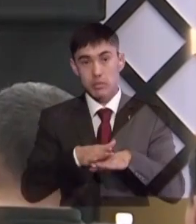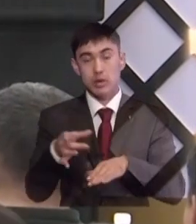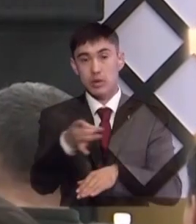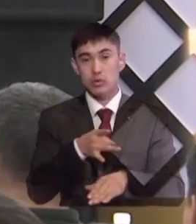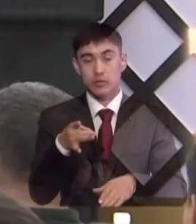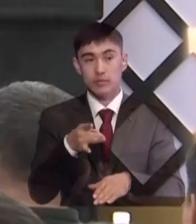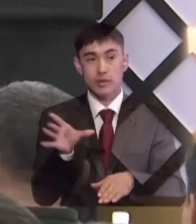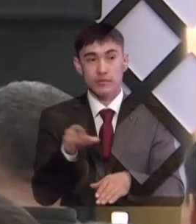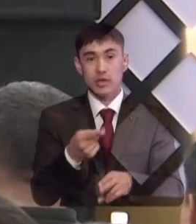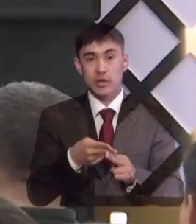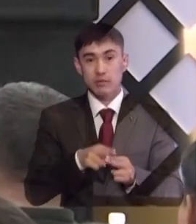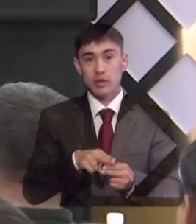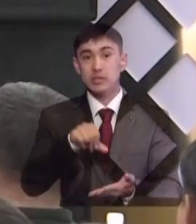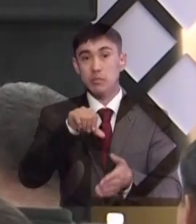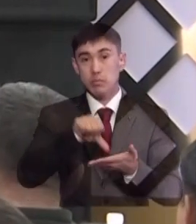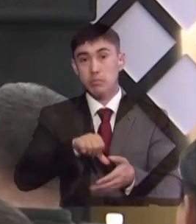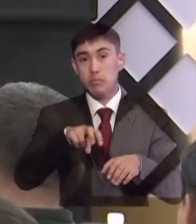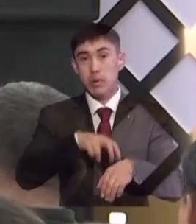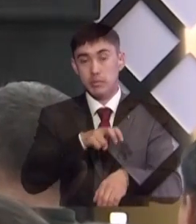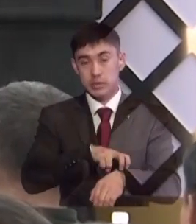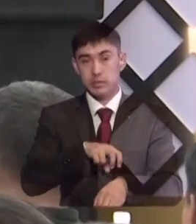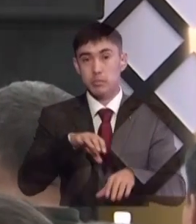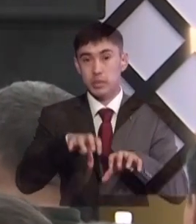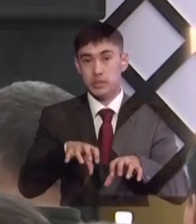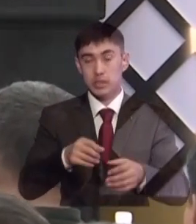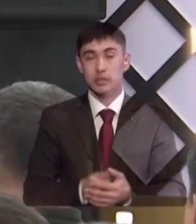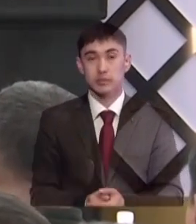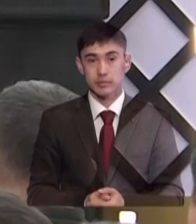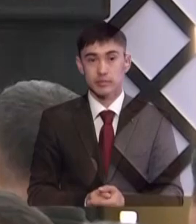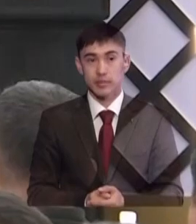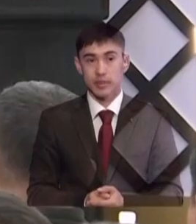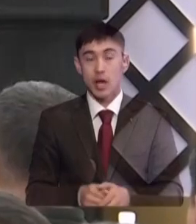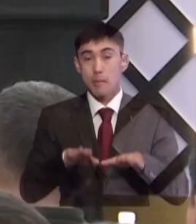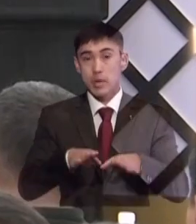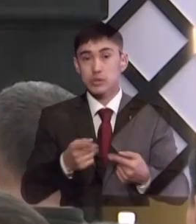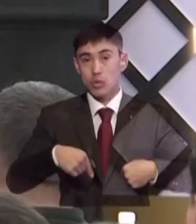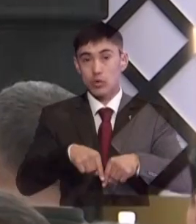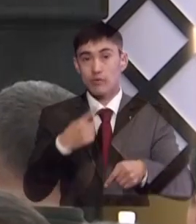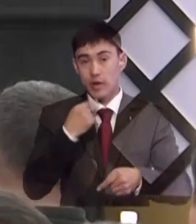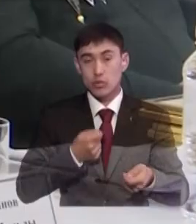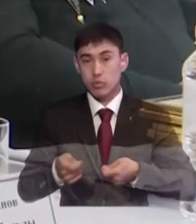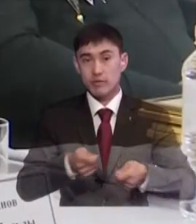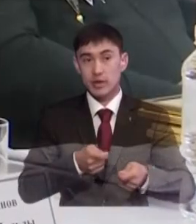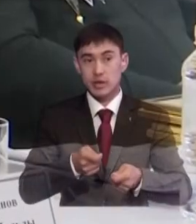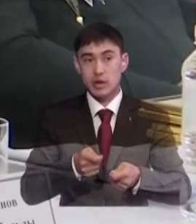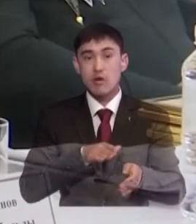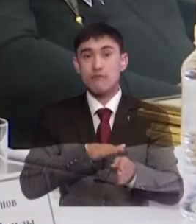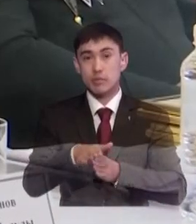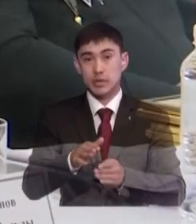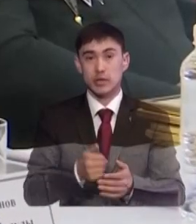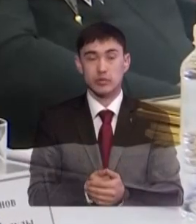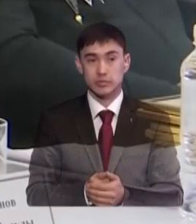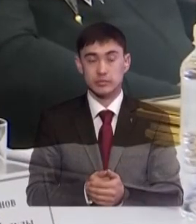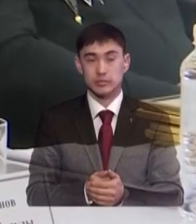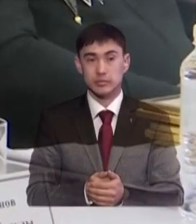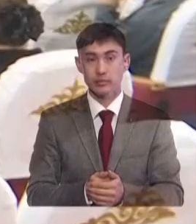районов, все являются председателями призывной комиссии. А местные органы военного управления эту работу просто выполняет. А